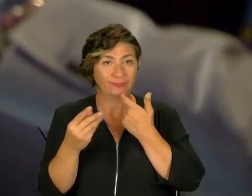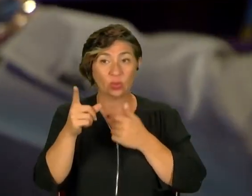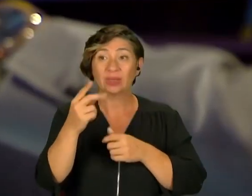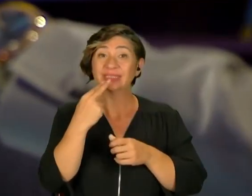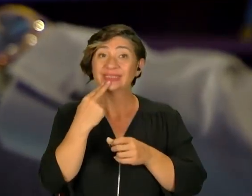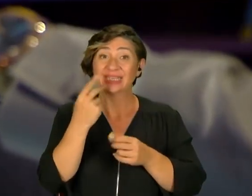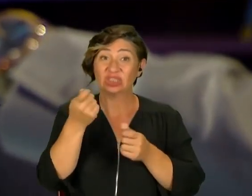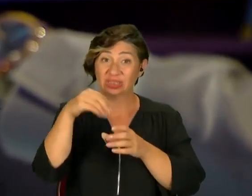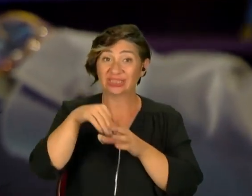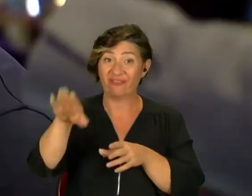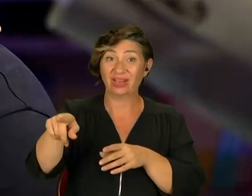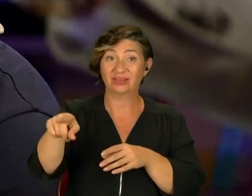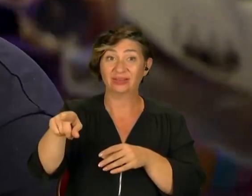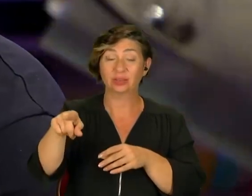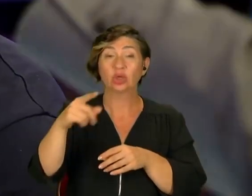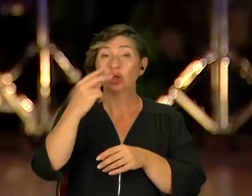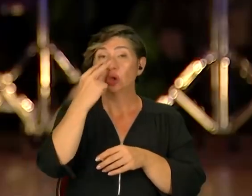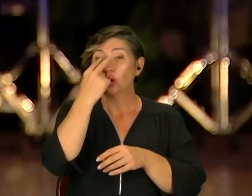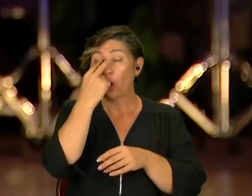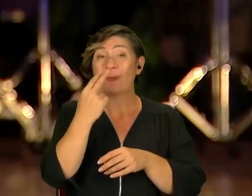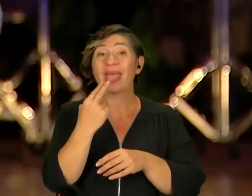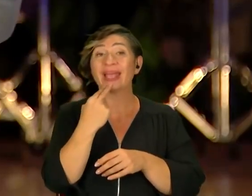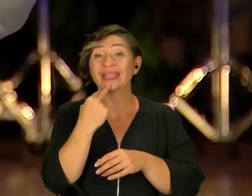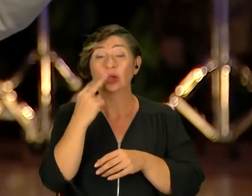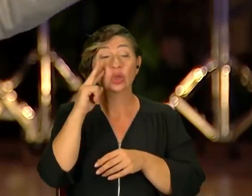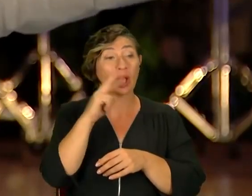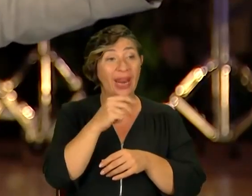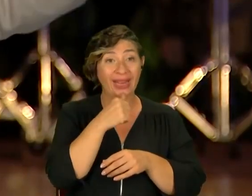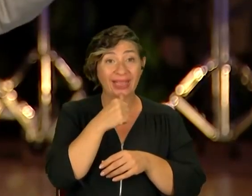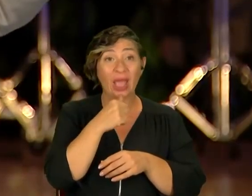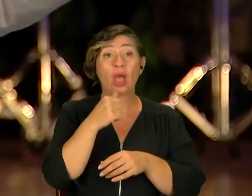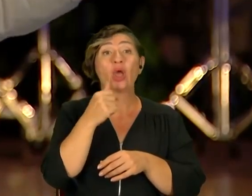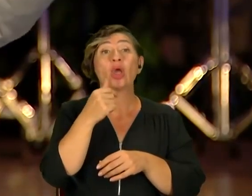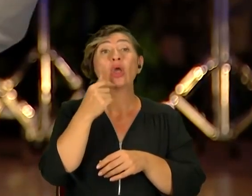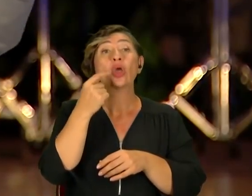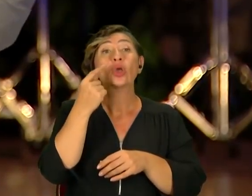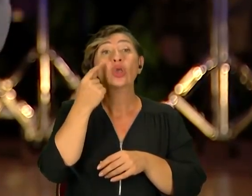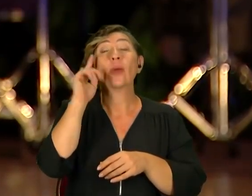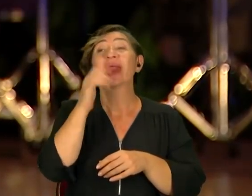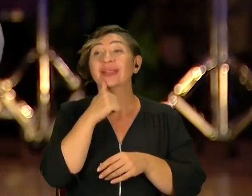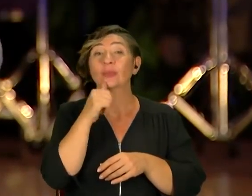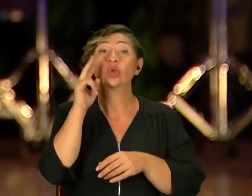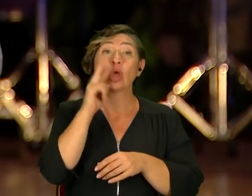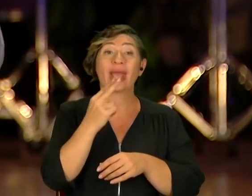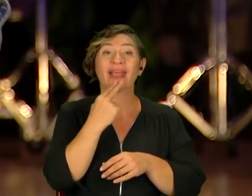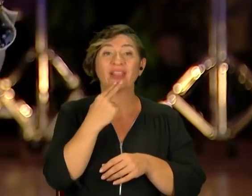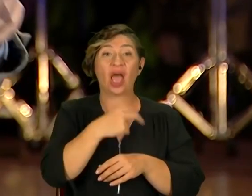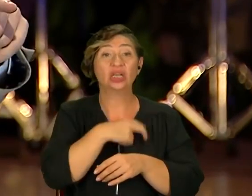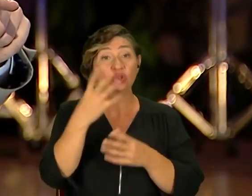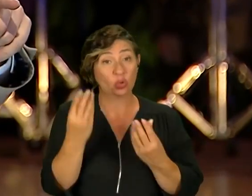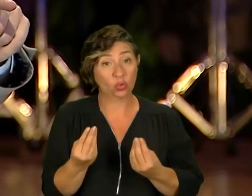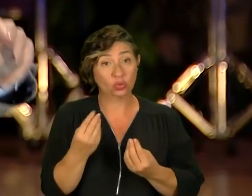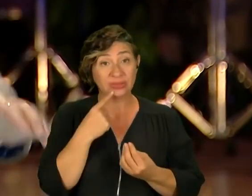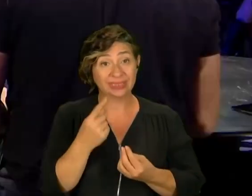O kızlar da var işin için. Görmeyen kadın gören erkeğe, görmeyen adam gören kadına